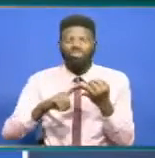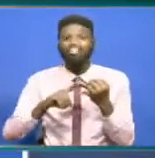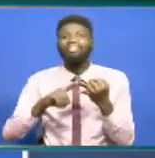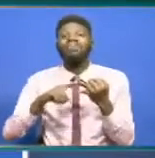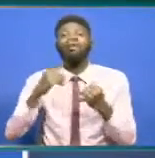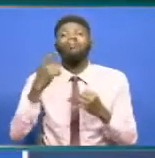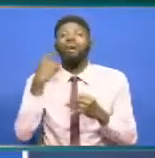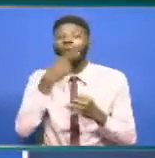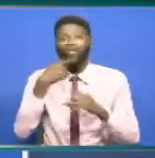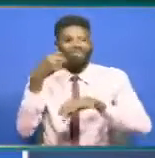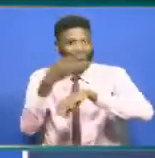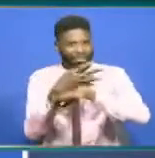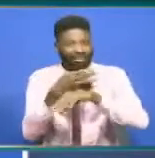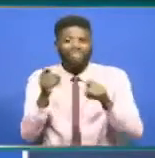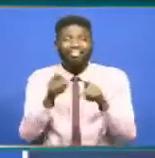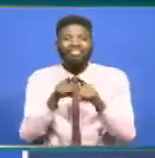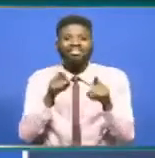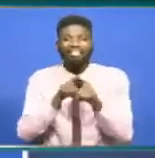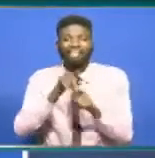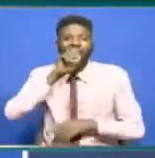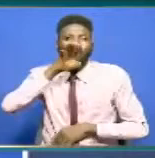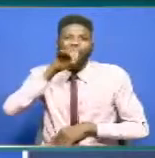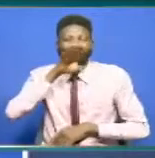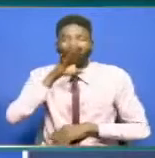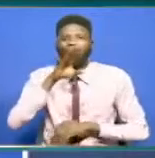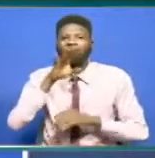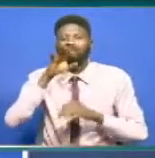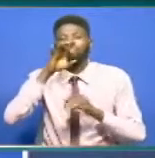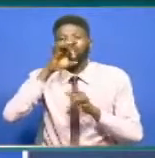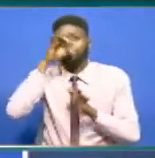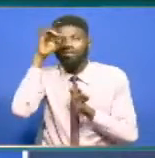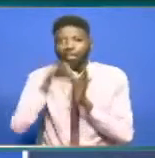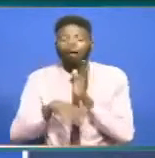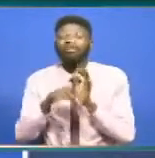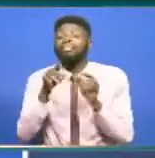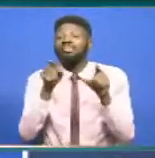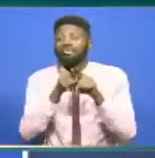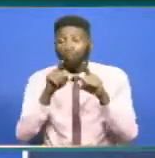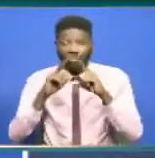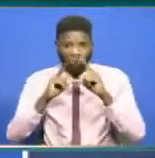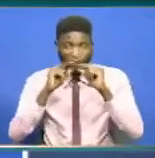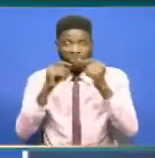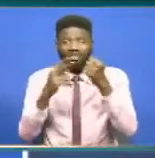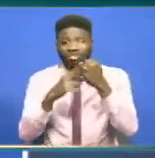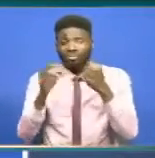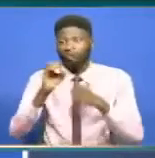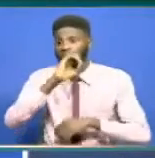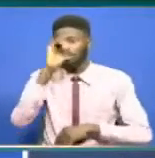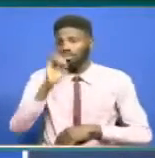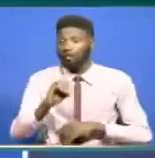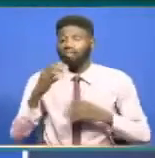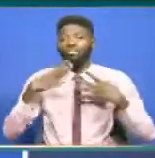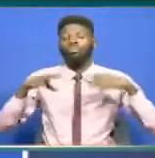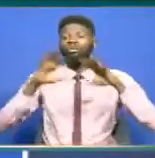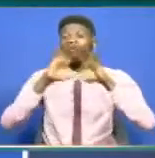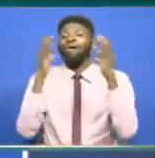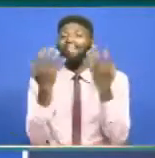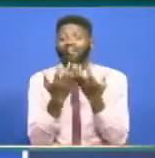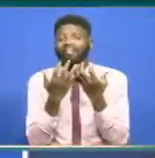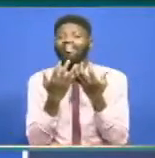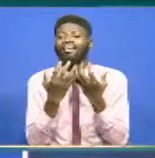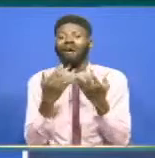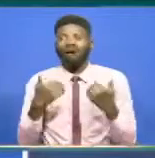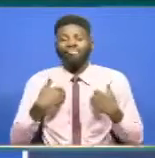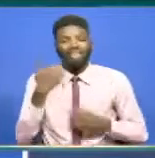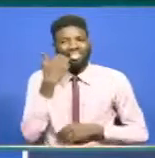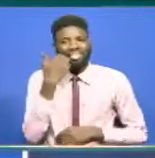mdomoni. Wito huu umetolewa huku ripoti zikidokeza kwamba 70% ya watu duniani wamekumbwa na matatizo ya afya ya mdomo kama